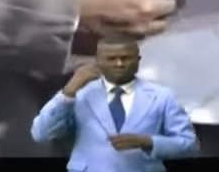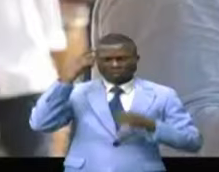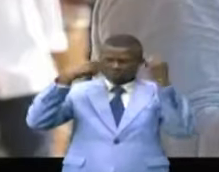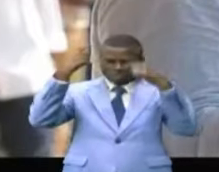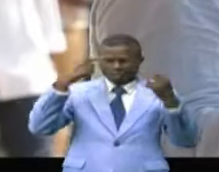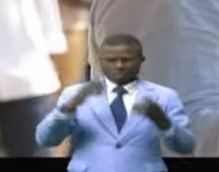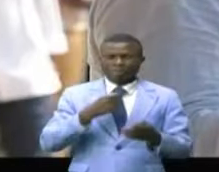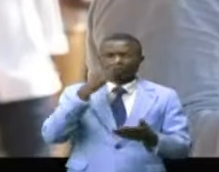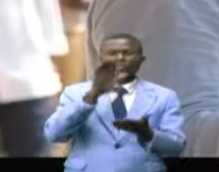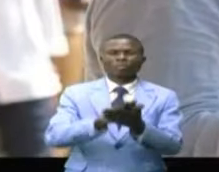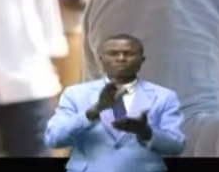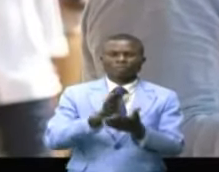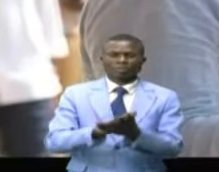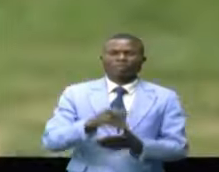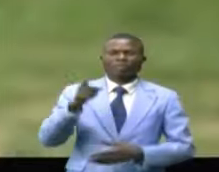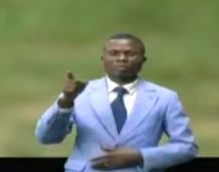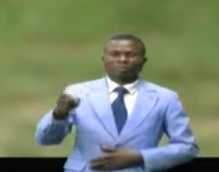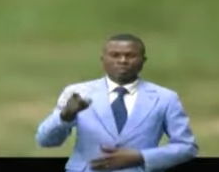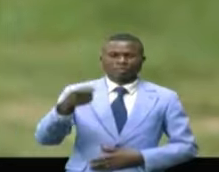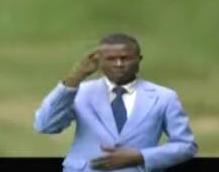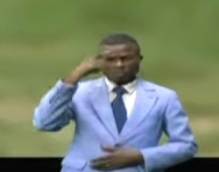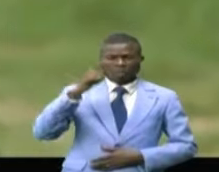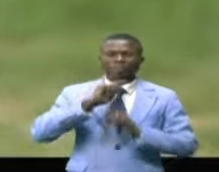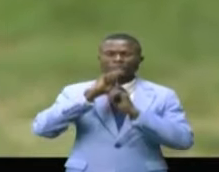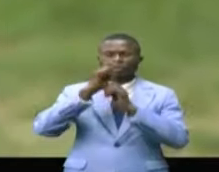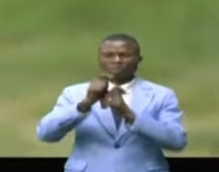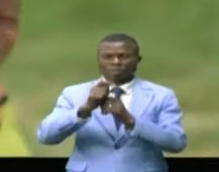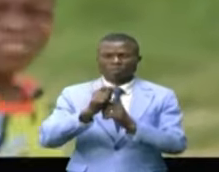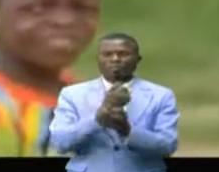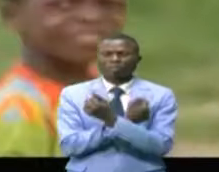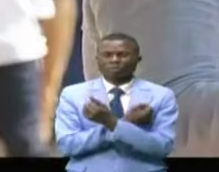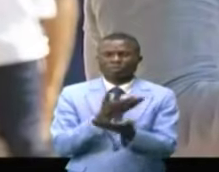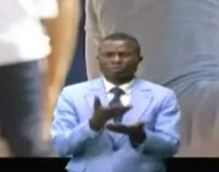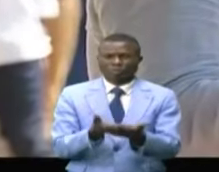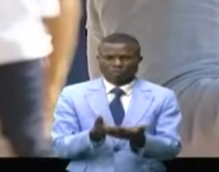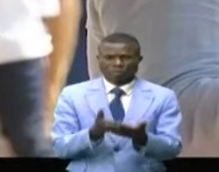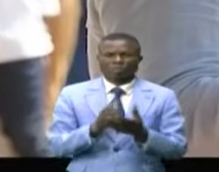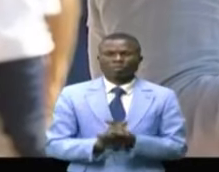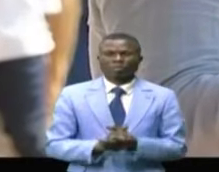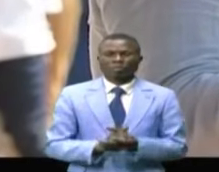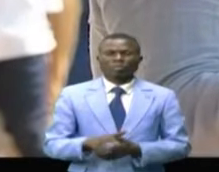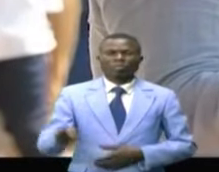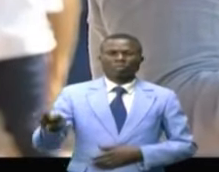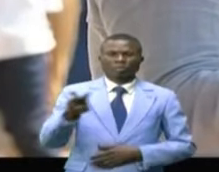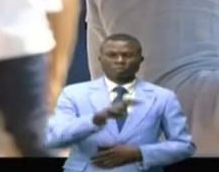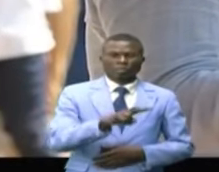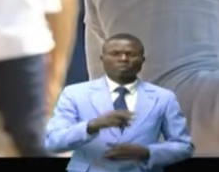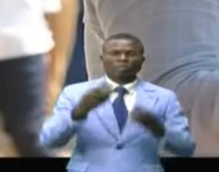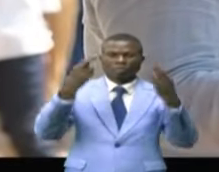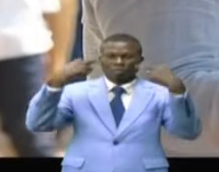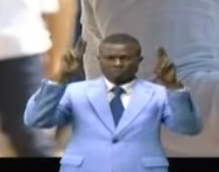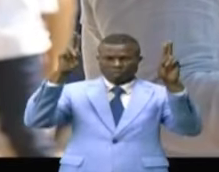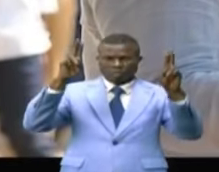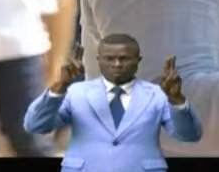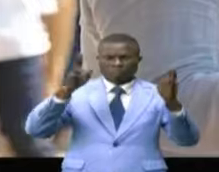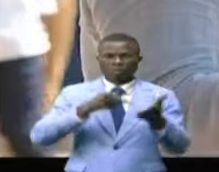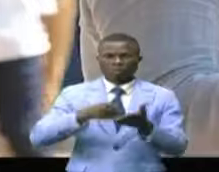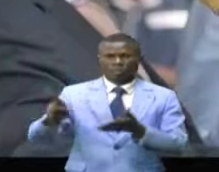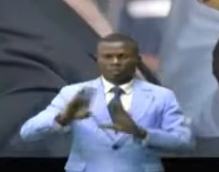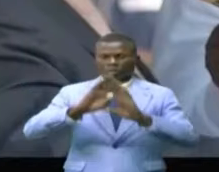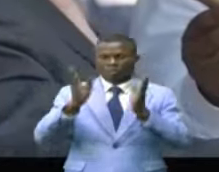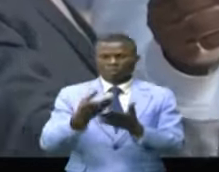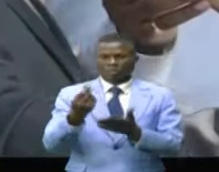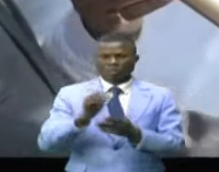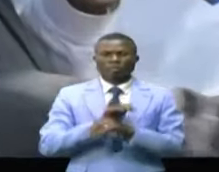félicitent l'honorable Eddy Mundela pour ses gestes de générosité. Vous avez réussi à payer tous les frais